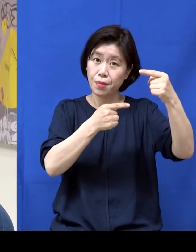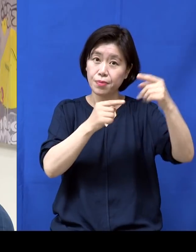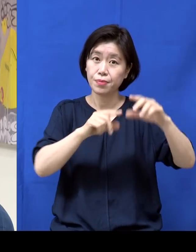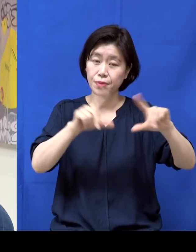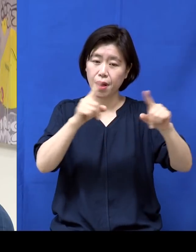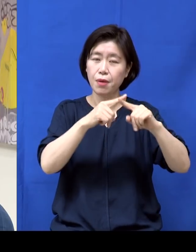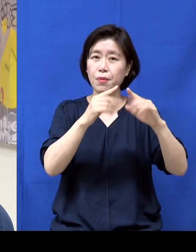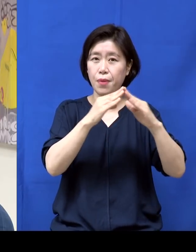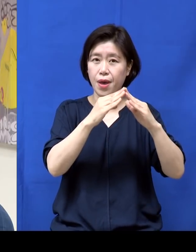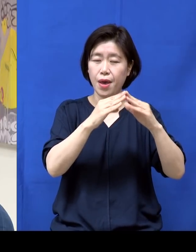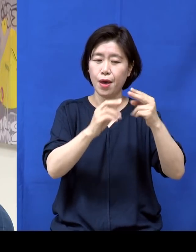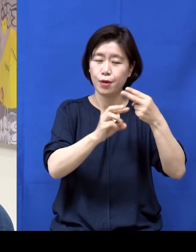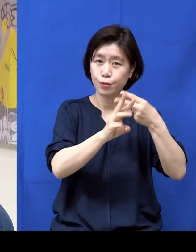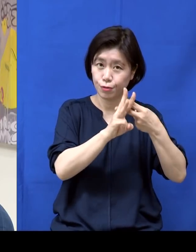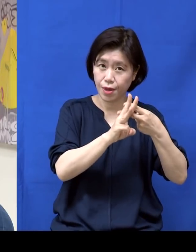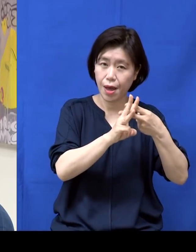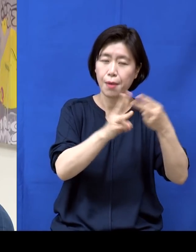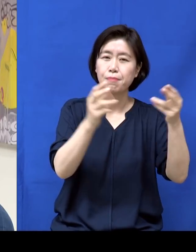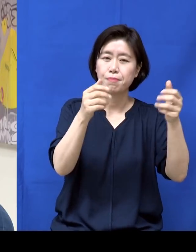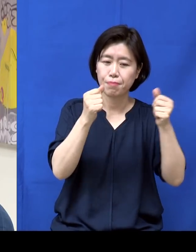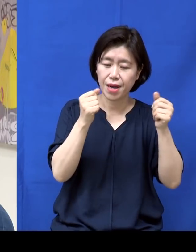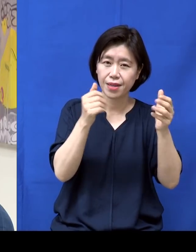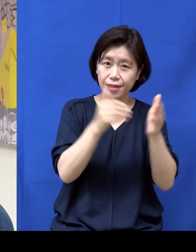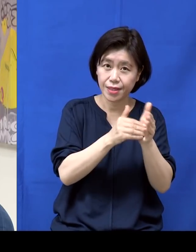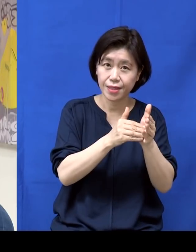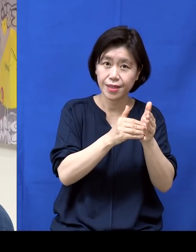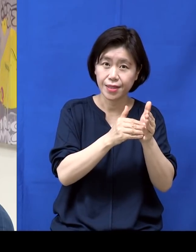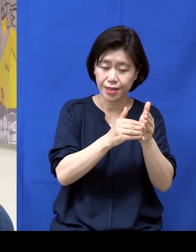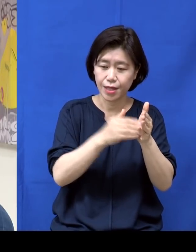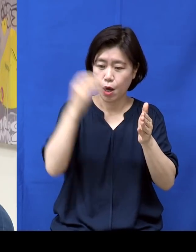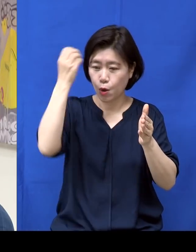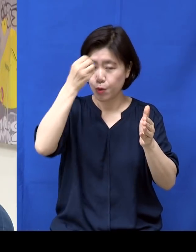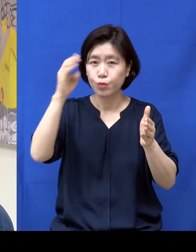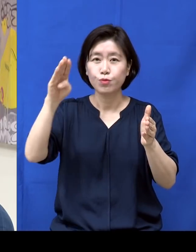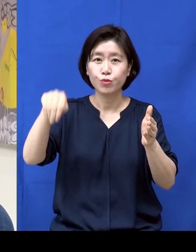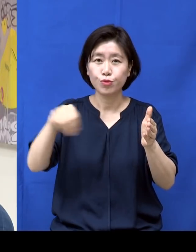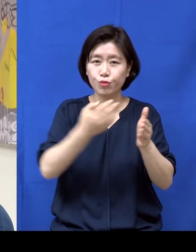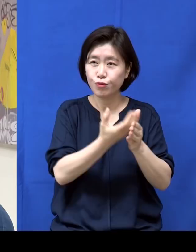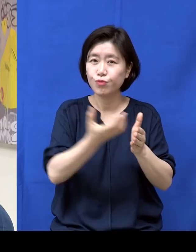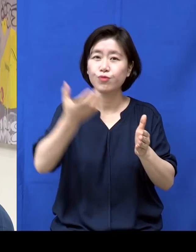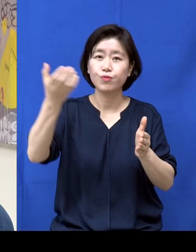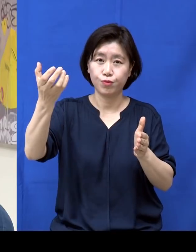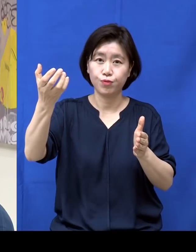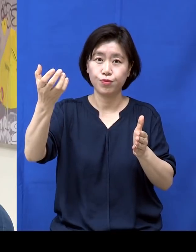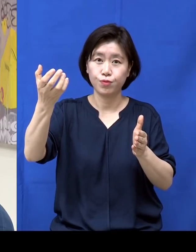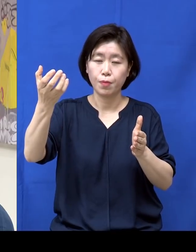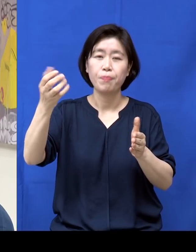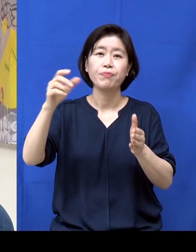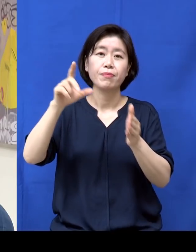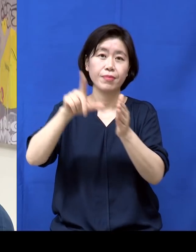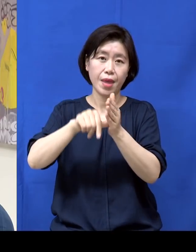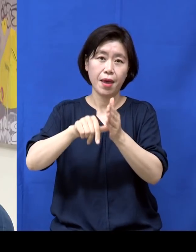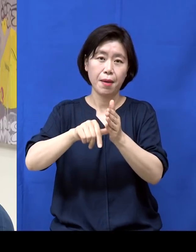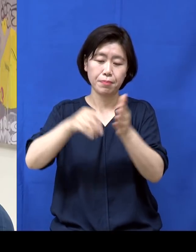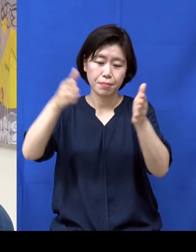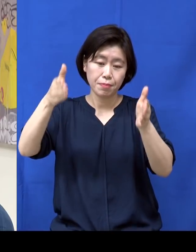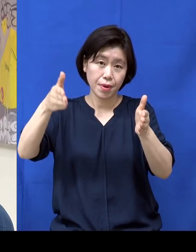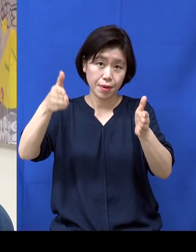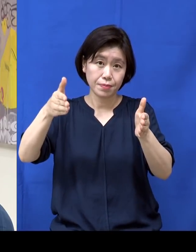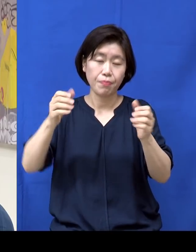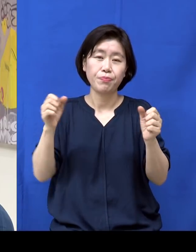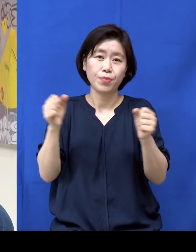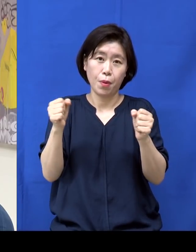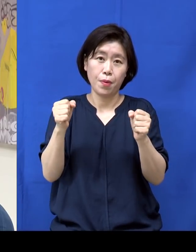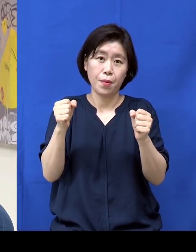12월 31일에 우리 잘 졸업식을 하고 아이를 이제 고등부로 올려 보낸 거죠. 그리고 그 아이가 바로 중고등부 차원에서